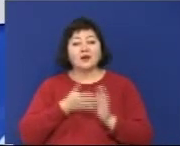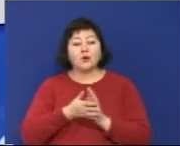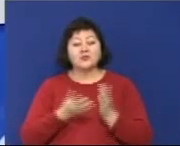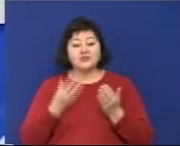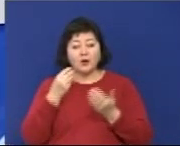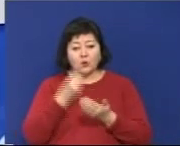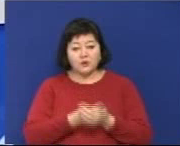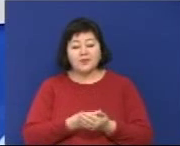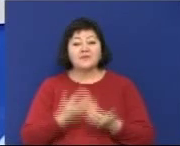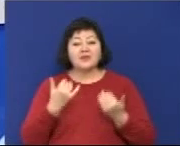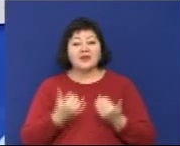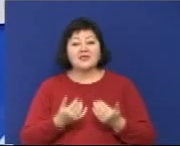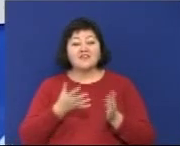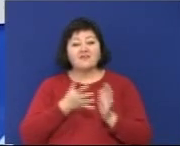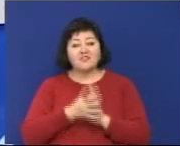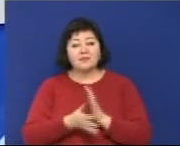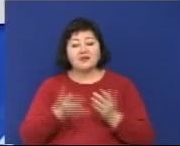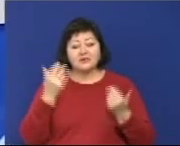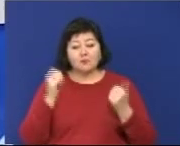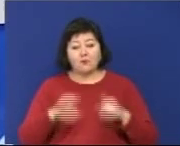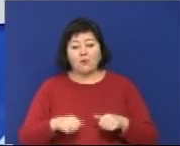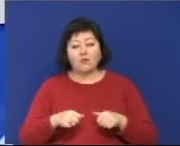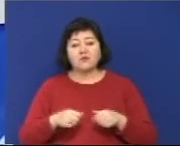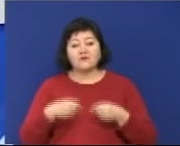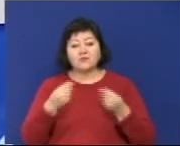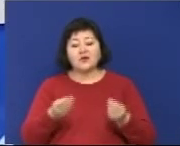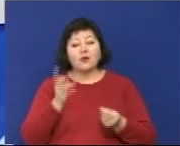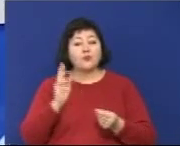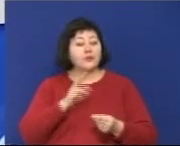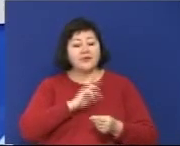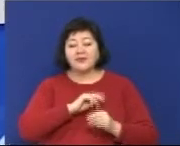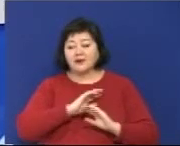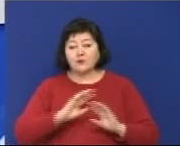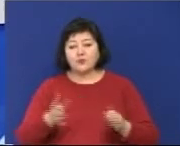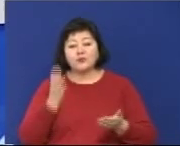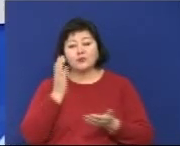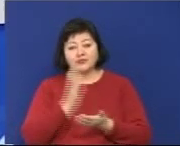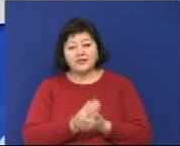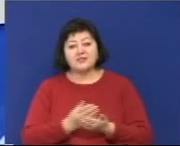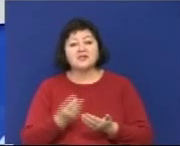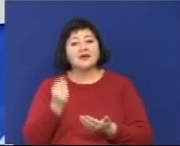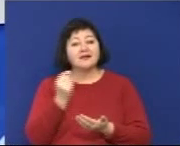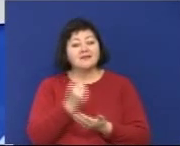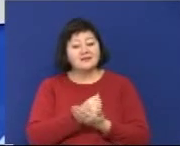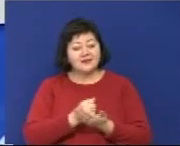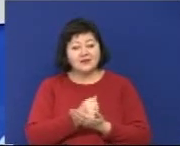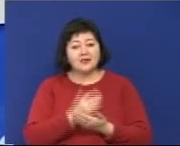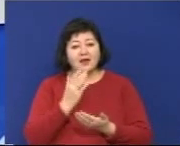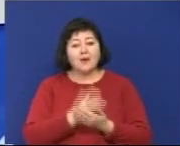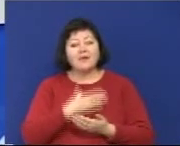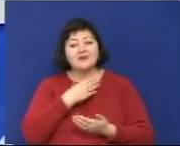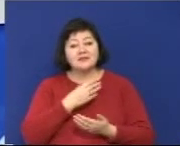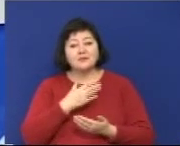текущего года. Этот вид выплаты могут оплачивать граждане, официально не работающие, но имеющие доходы. На сегодняшний день по городу